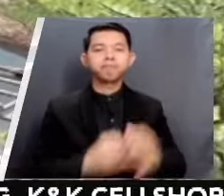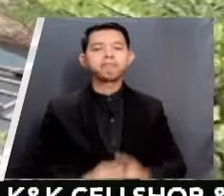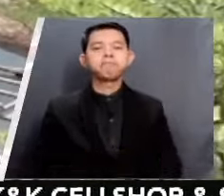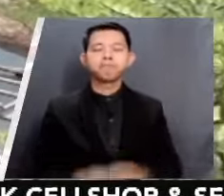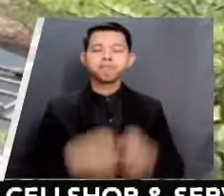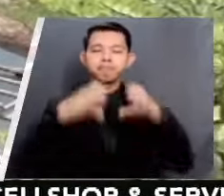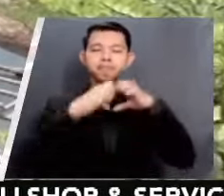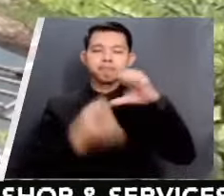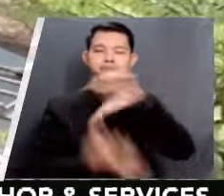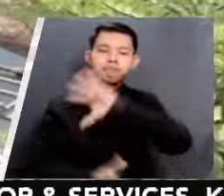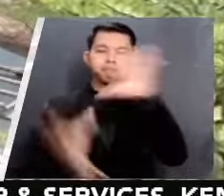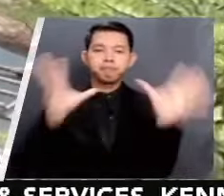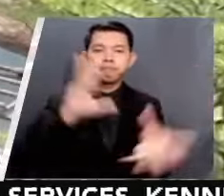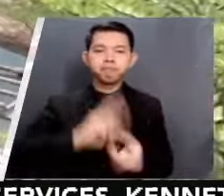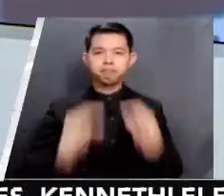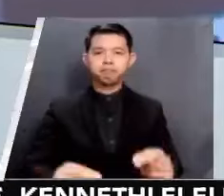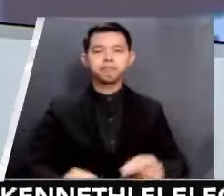News.